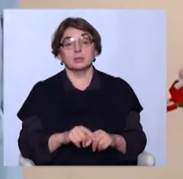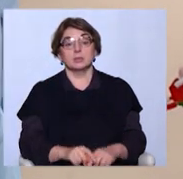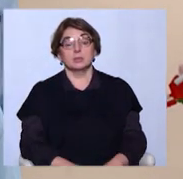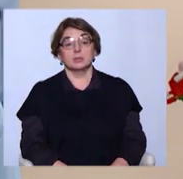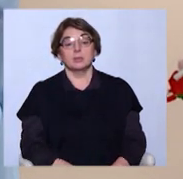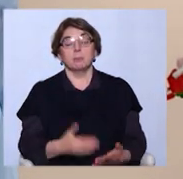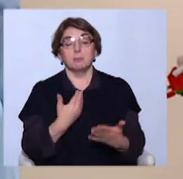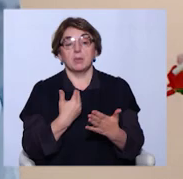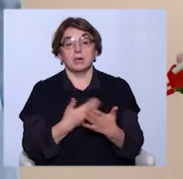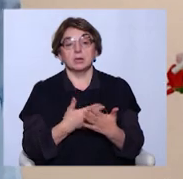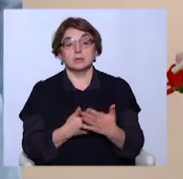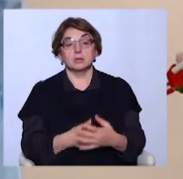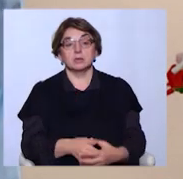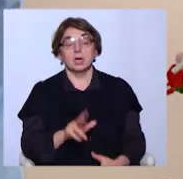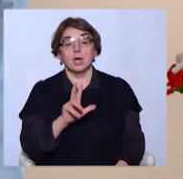მაგალითად,